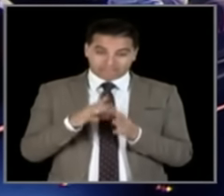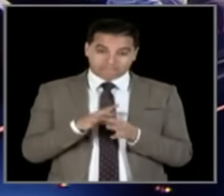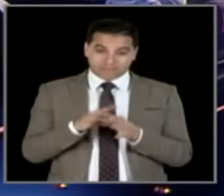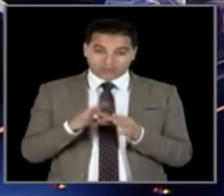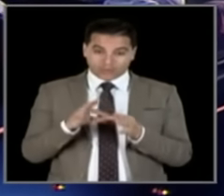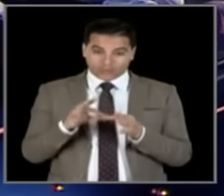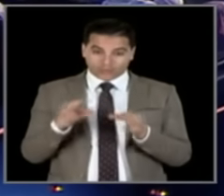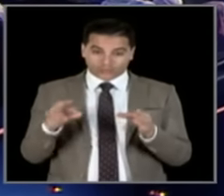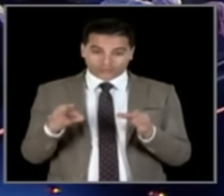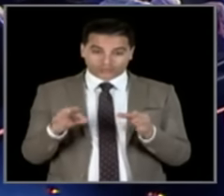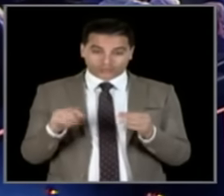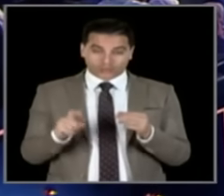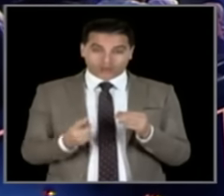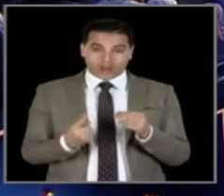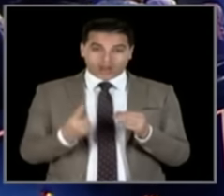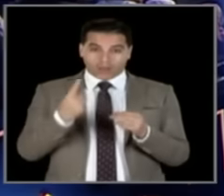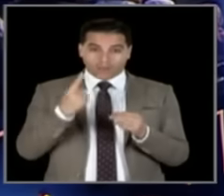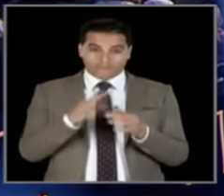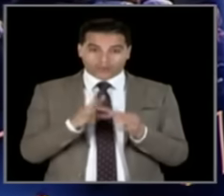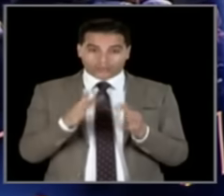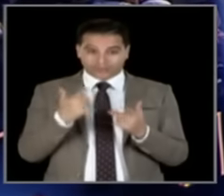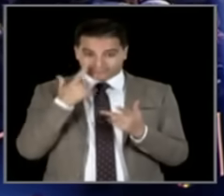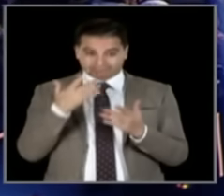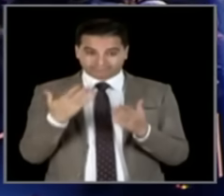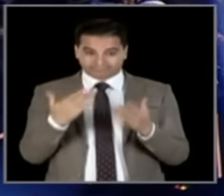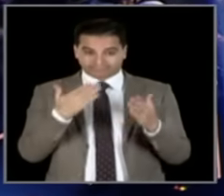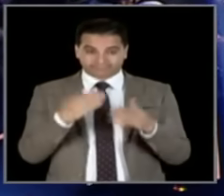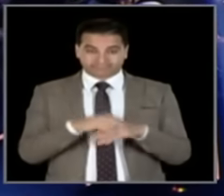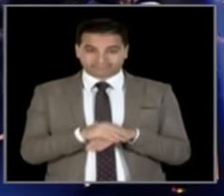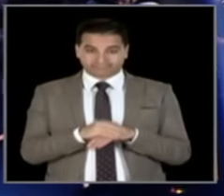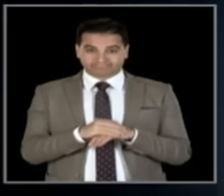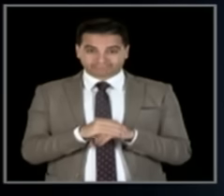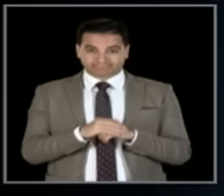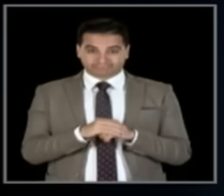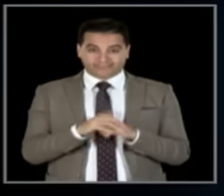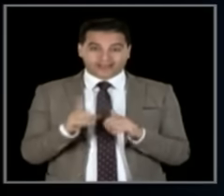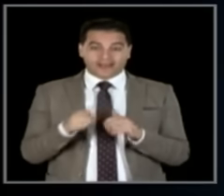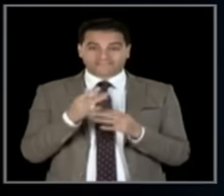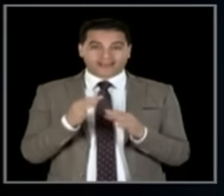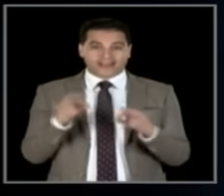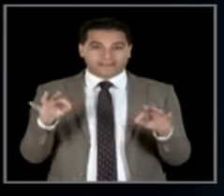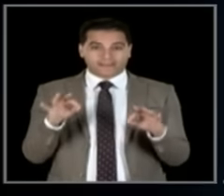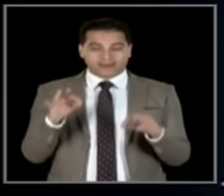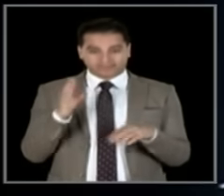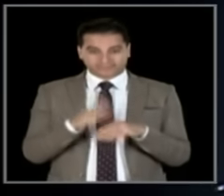وهنشوف السؤال الأول وموضوع السؤال إيه؟ لفة كاملة يا آلاء.